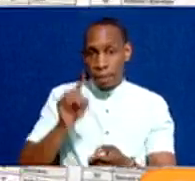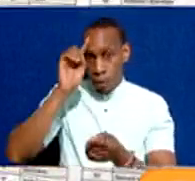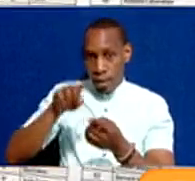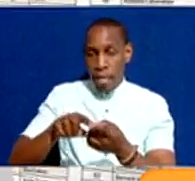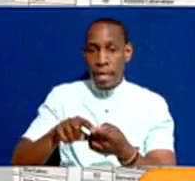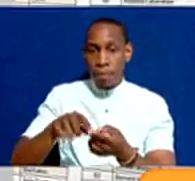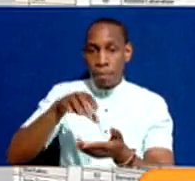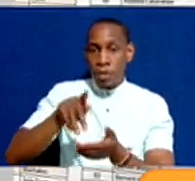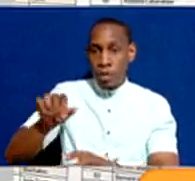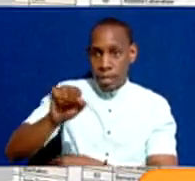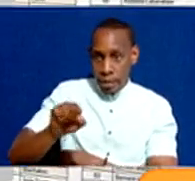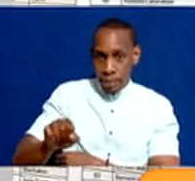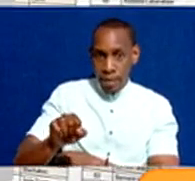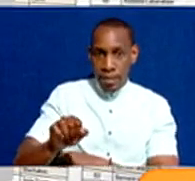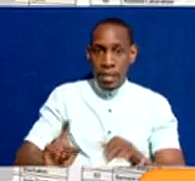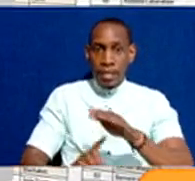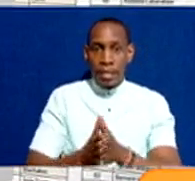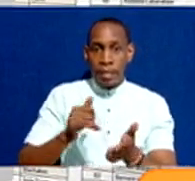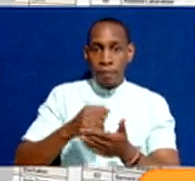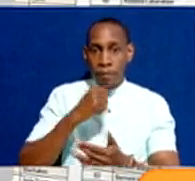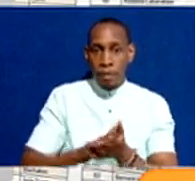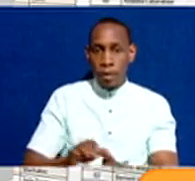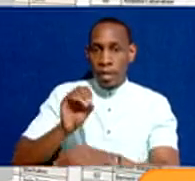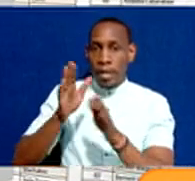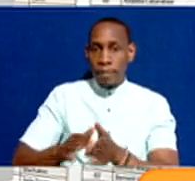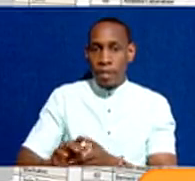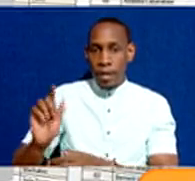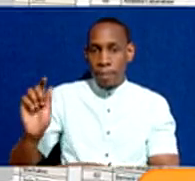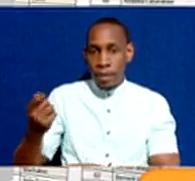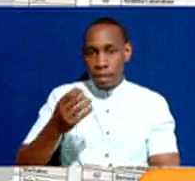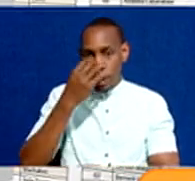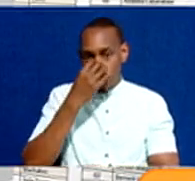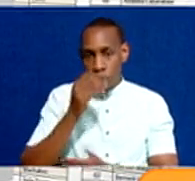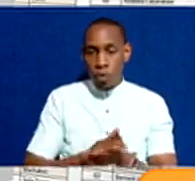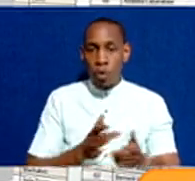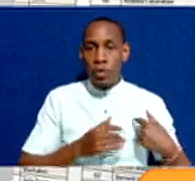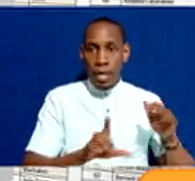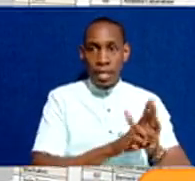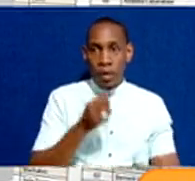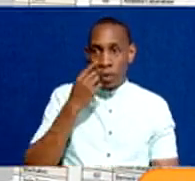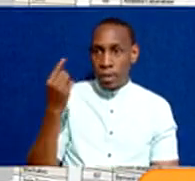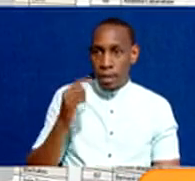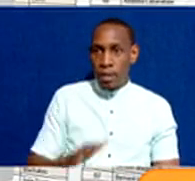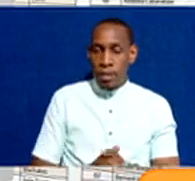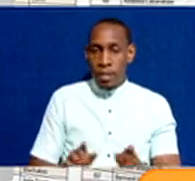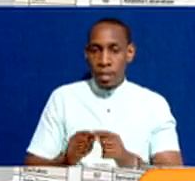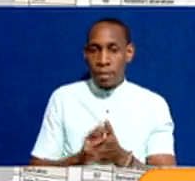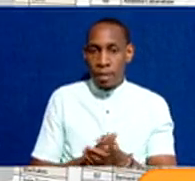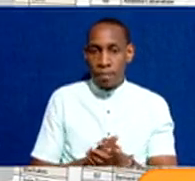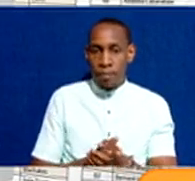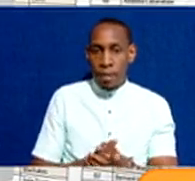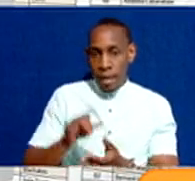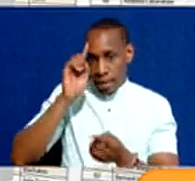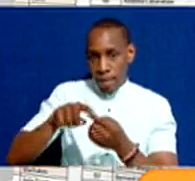nafasi za kuwa katibu wa wizara, akiwemo mshauri wa Rais William Ruto kuhusu sheria Korir Sing'oei, anayepigiwa upatu kuwa mwanasheria mkuu